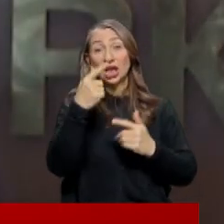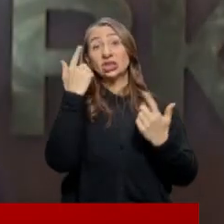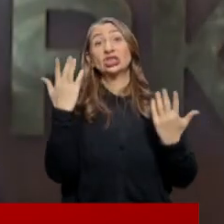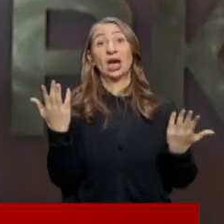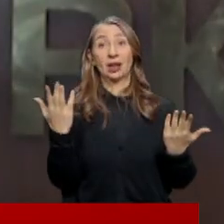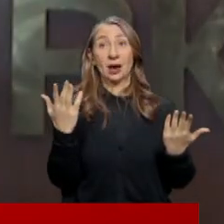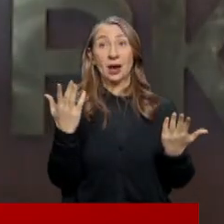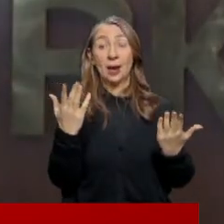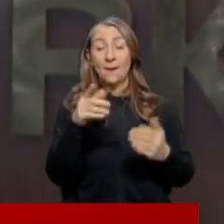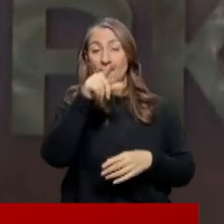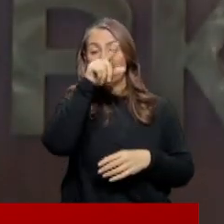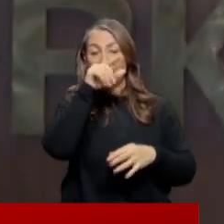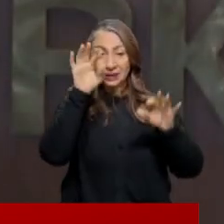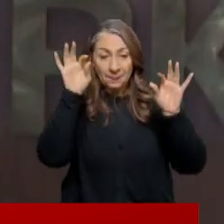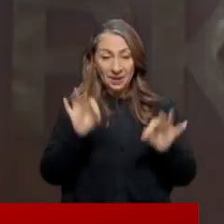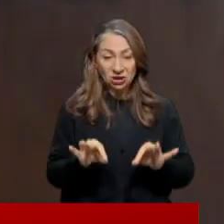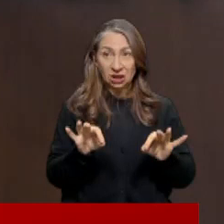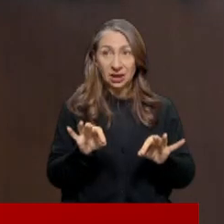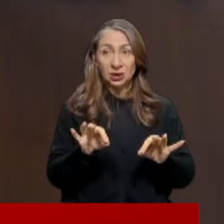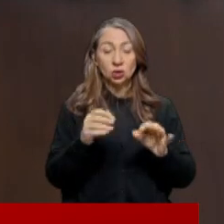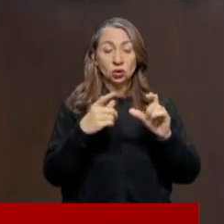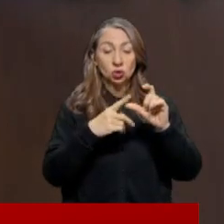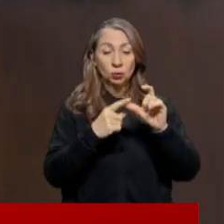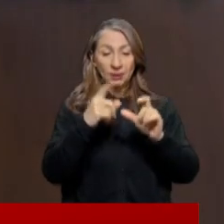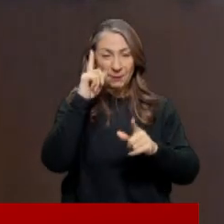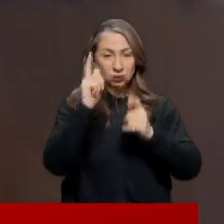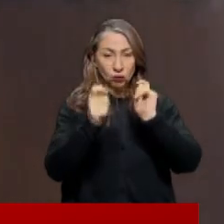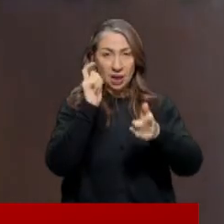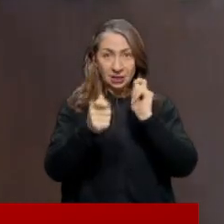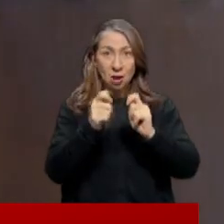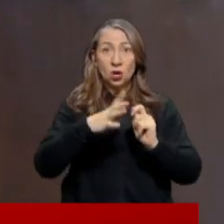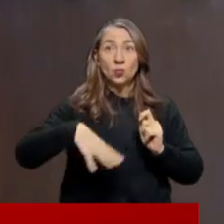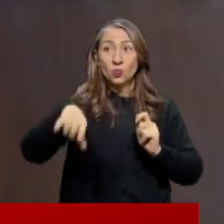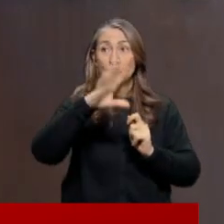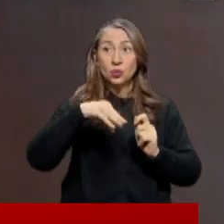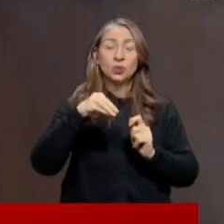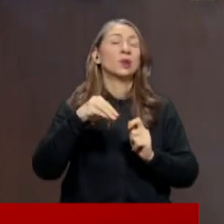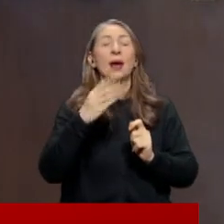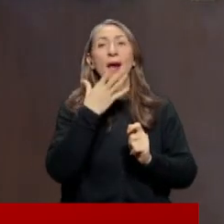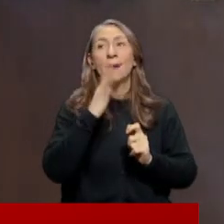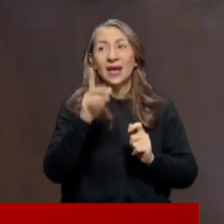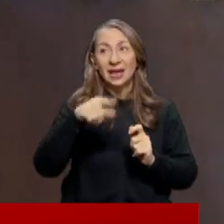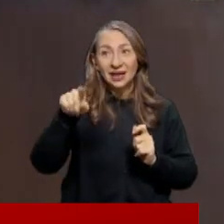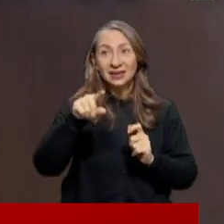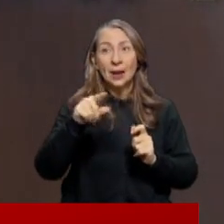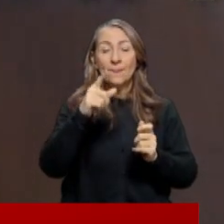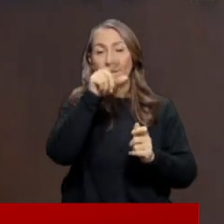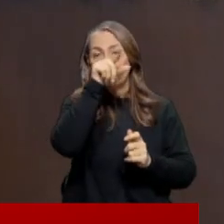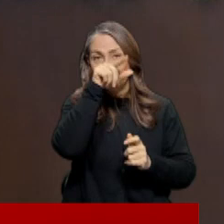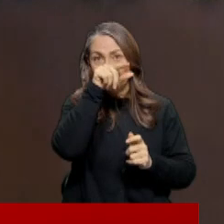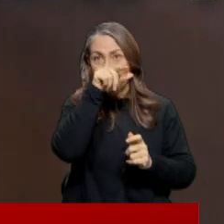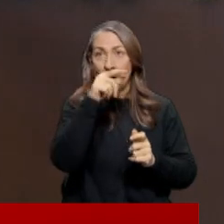inşallah Mart itibariyle Şubat'ta başvuran bütün efendim emeklilerin